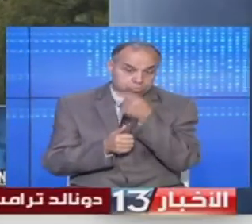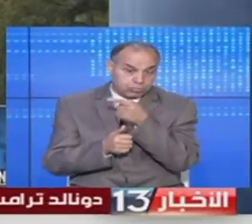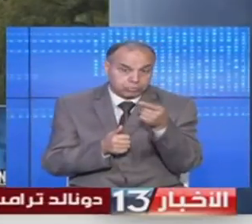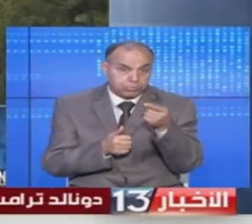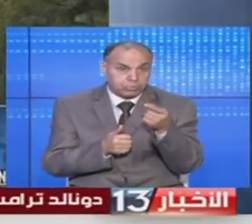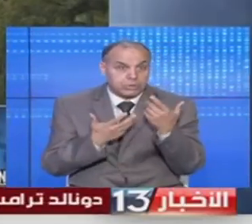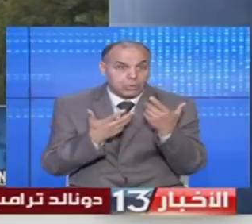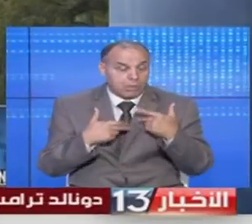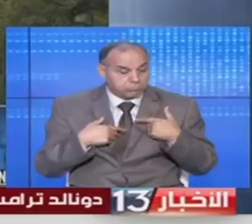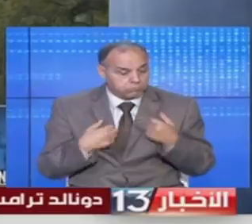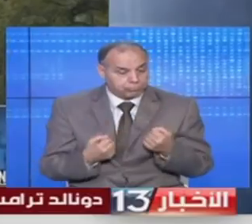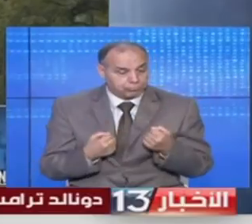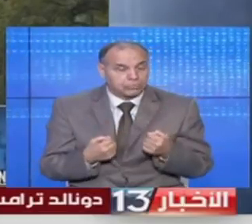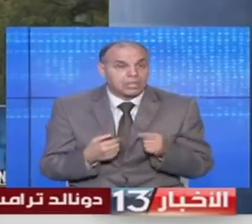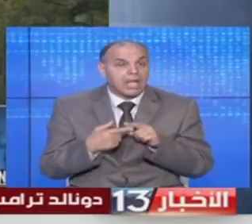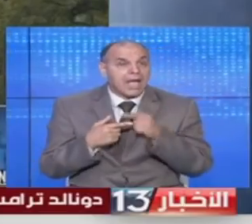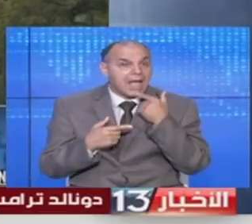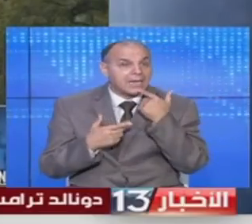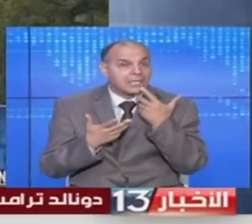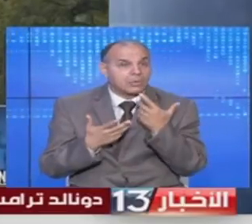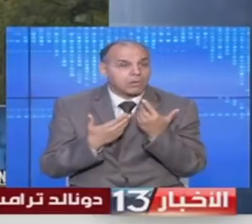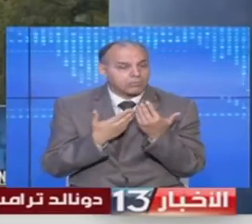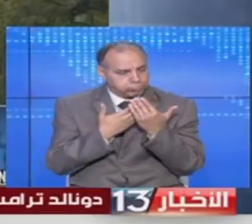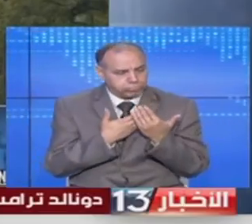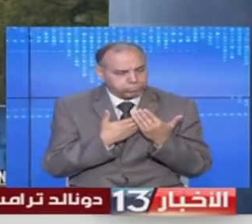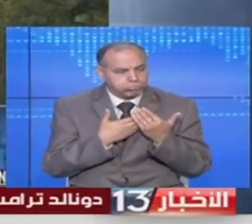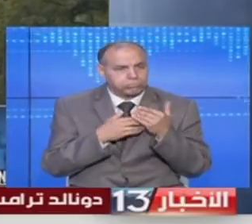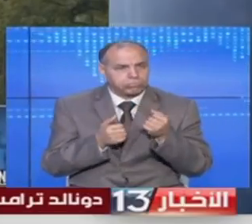جيده يبدو امر